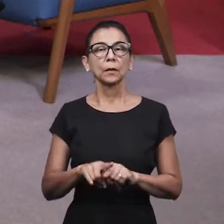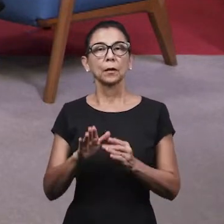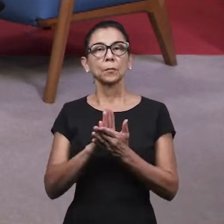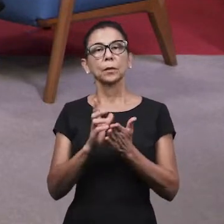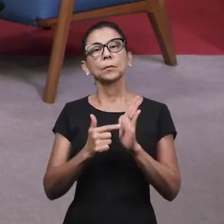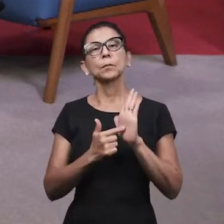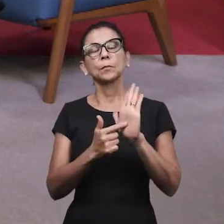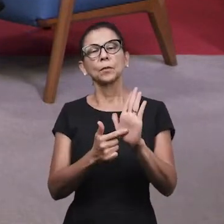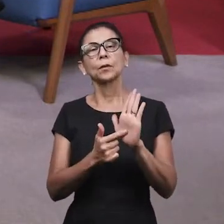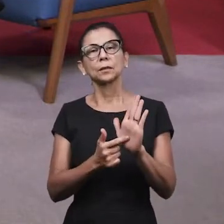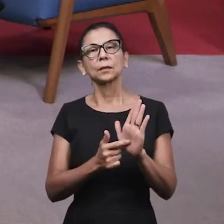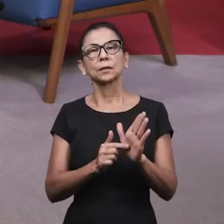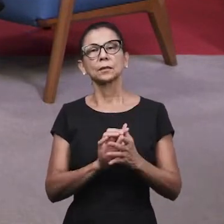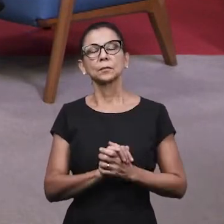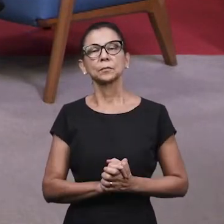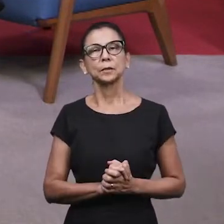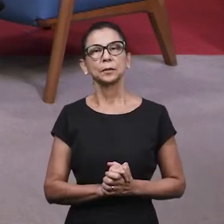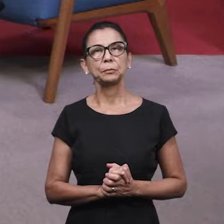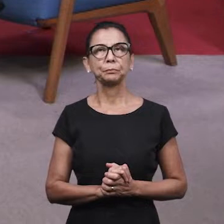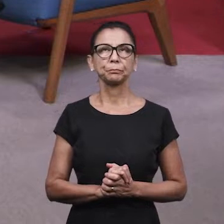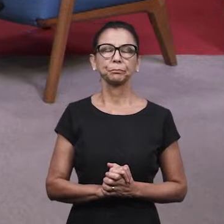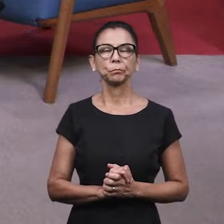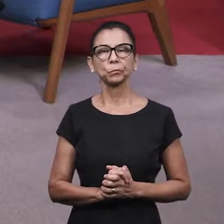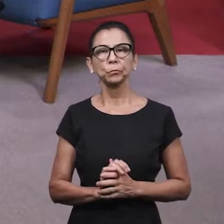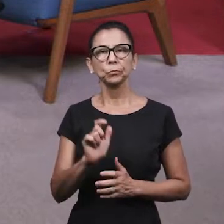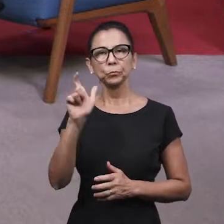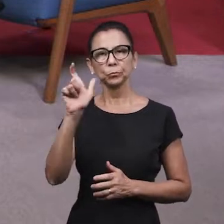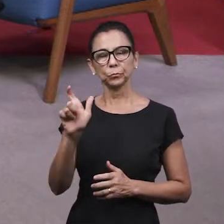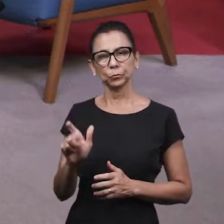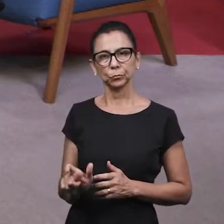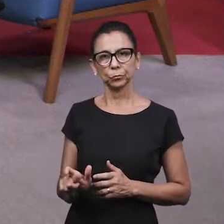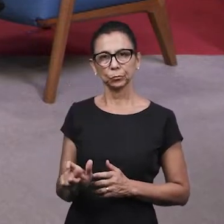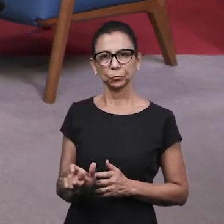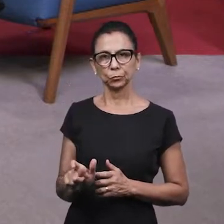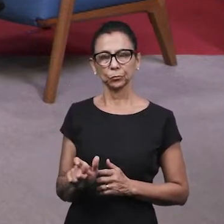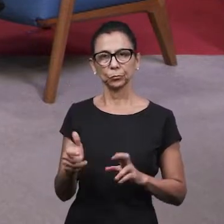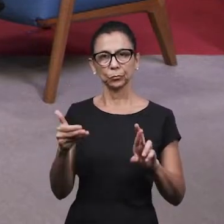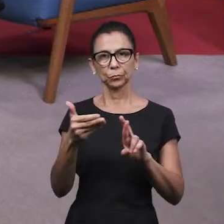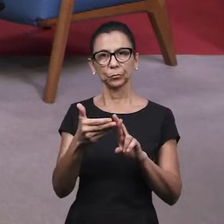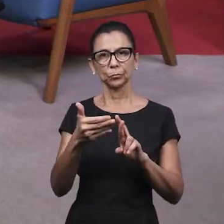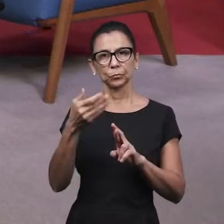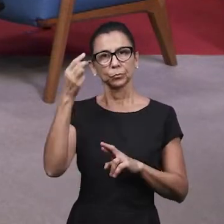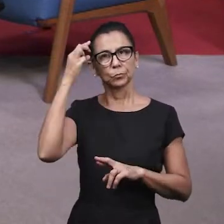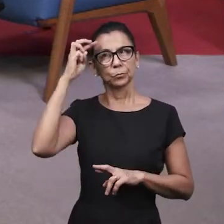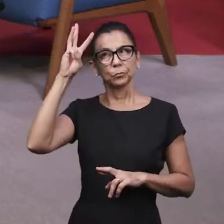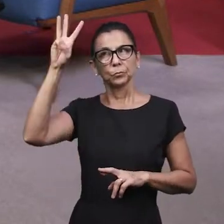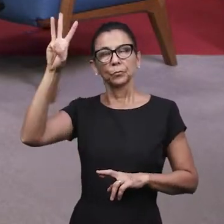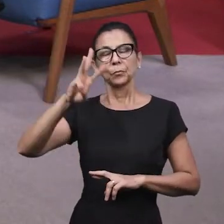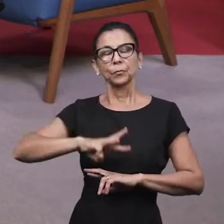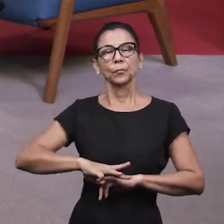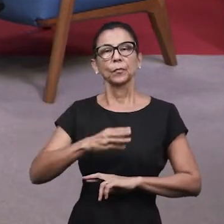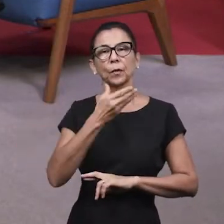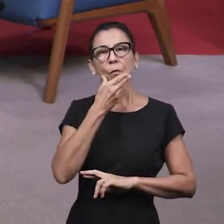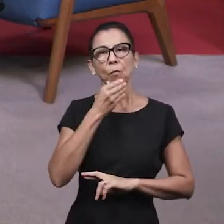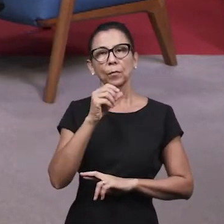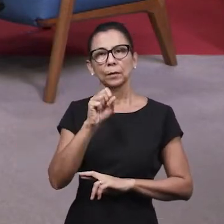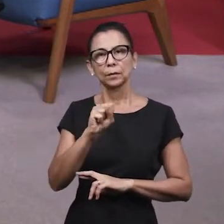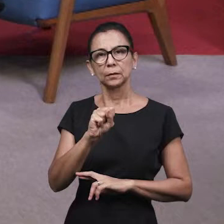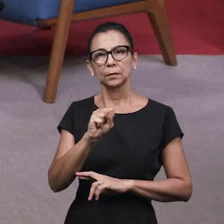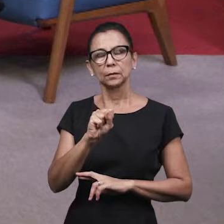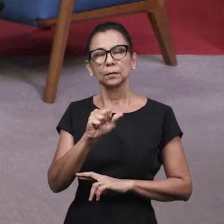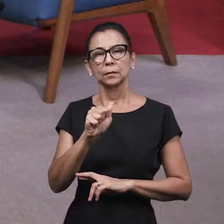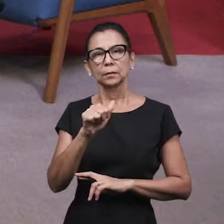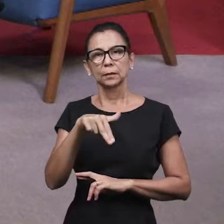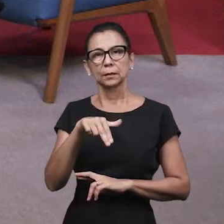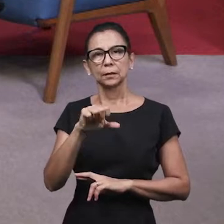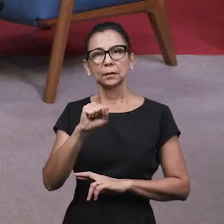une expérience associée au 3e jour, qui est Samson. Samson, surtout dans le livre de Juges, l'histoire de